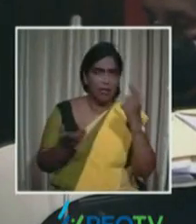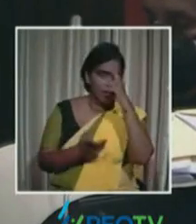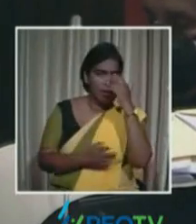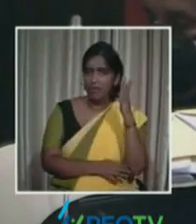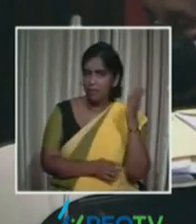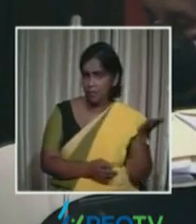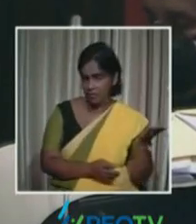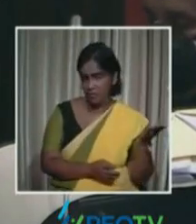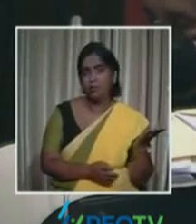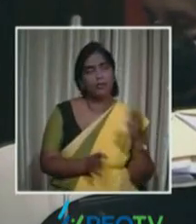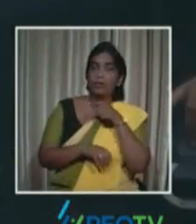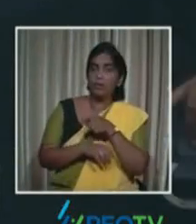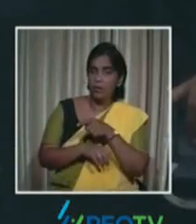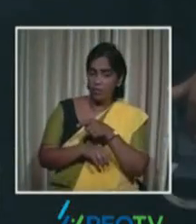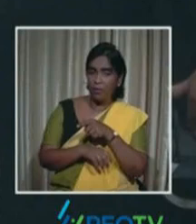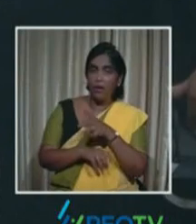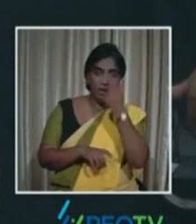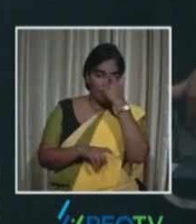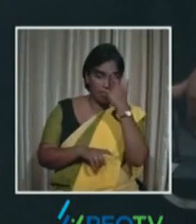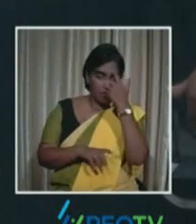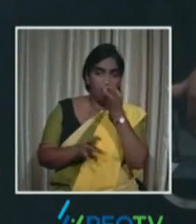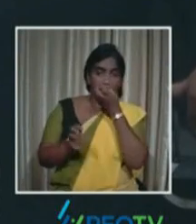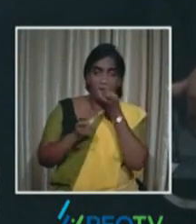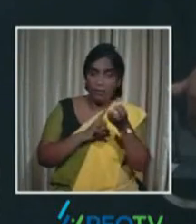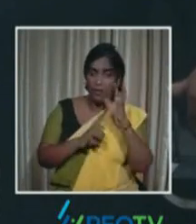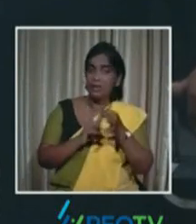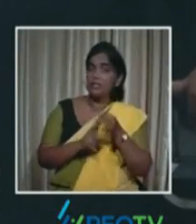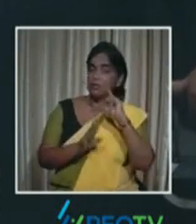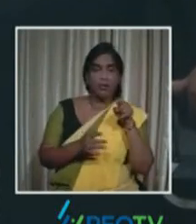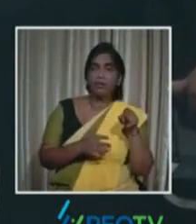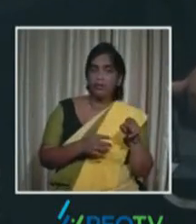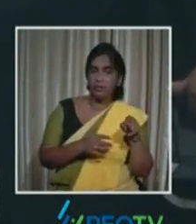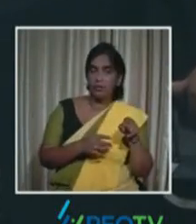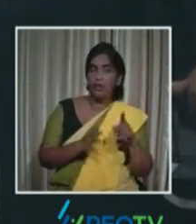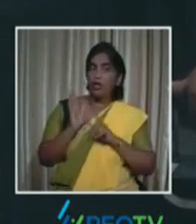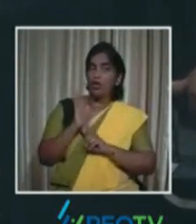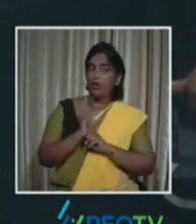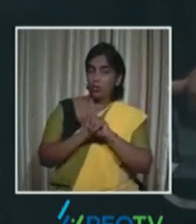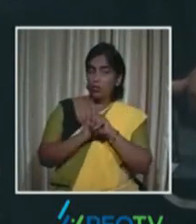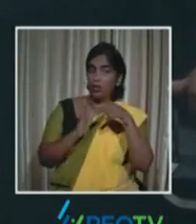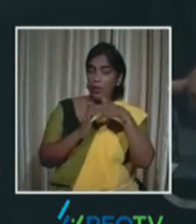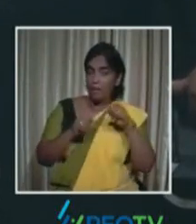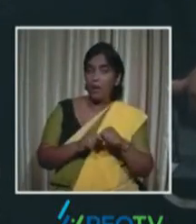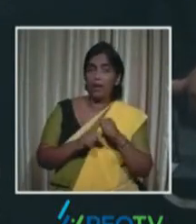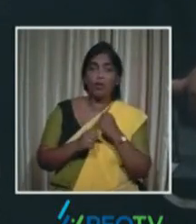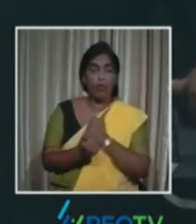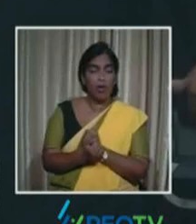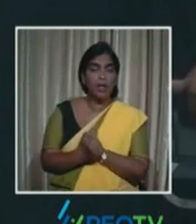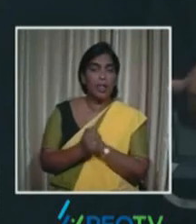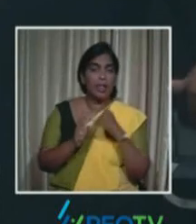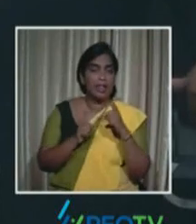උන්නාන්සේ ඇතුළු සීලු දිරා කියන්නේ පාස්කු ප්‍රහාරය පිළිබඳව ජනාධිපති කොමිෂමේ ගරු අමාත්‍යවරු උතුරු වාර නියෝජ්‍ය පොලිස් වේදිකාවේ දේශබන්දු